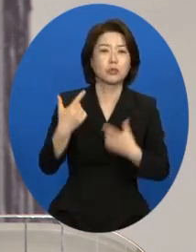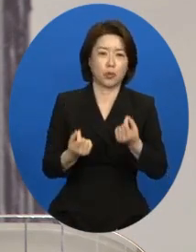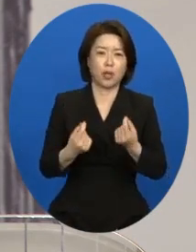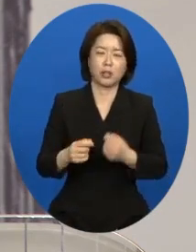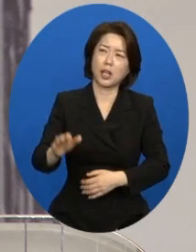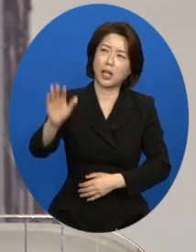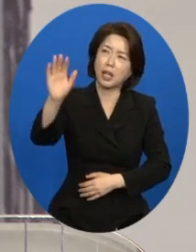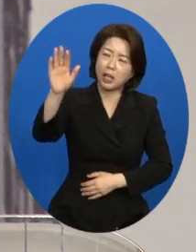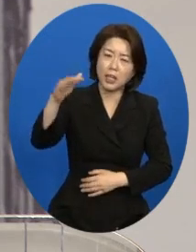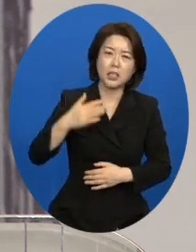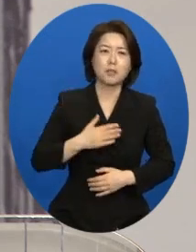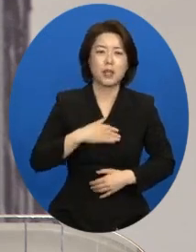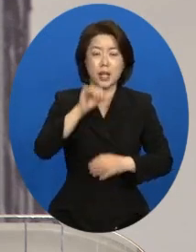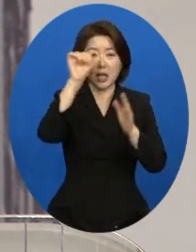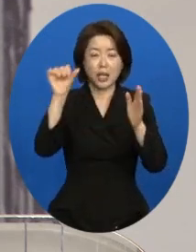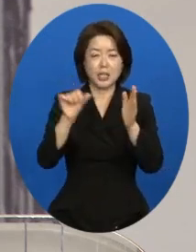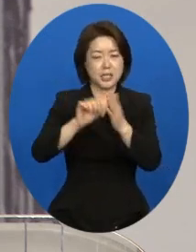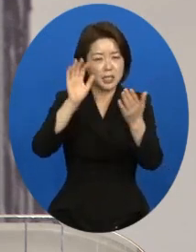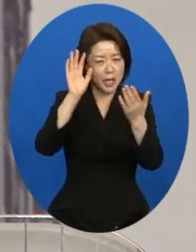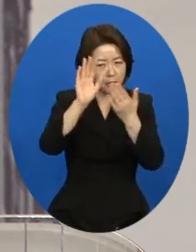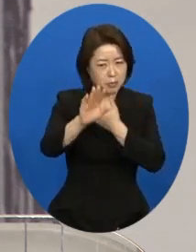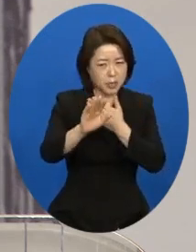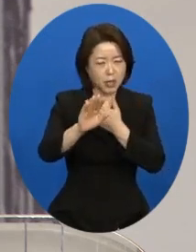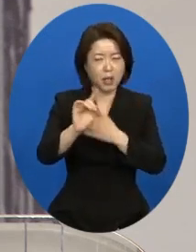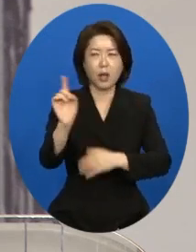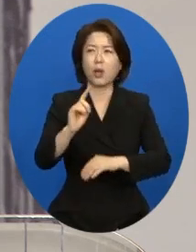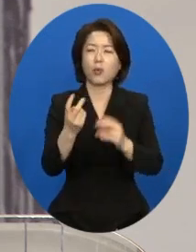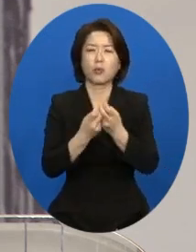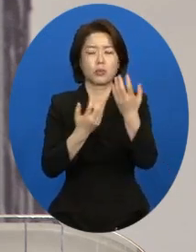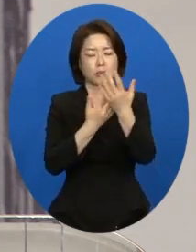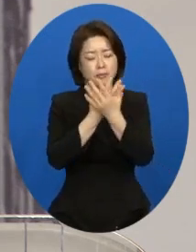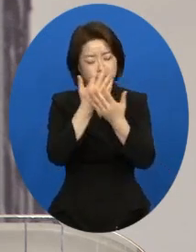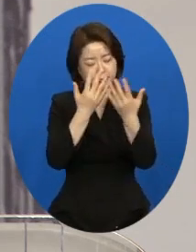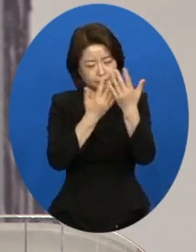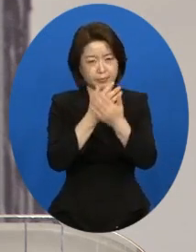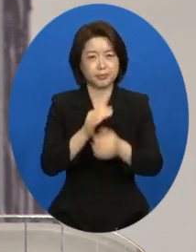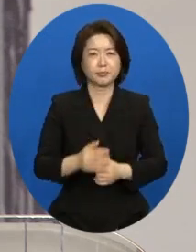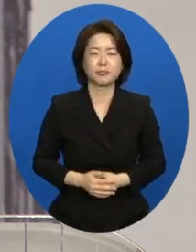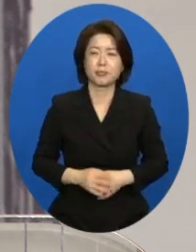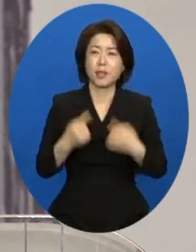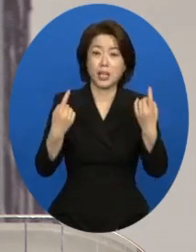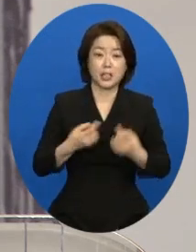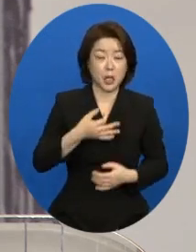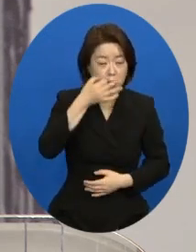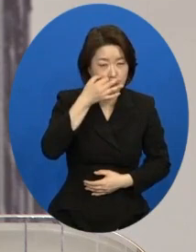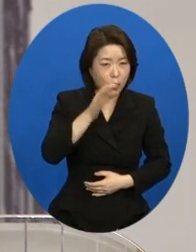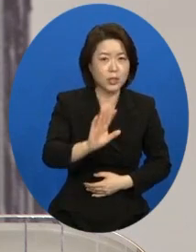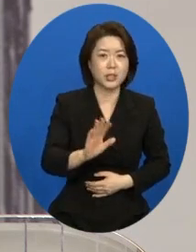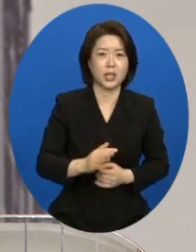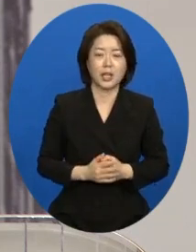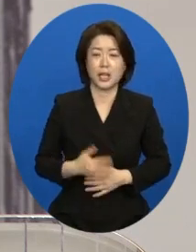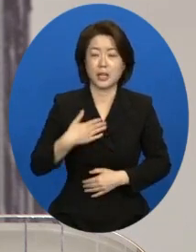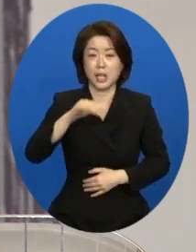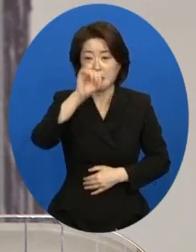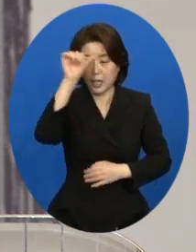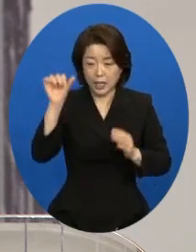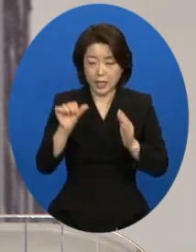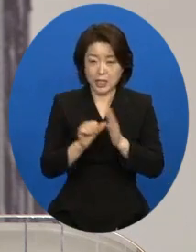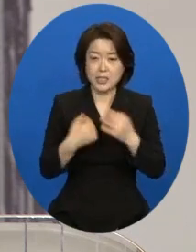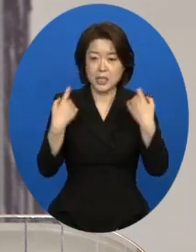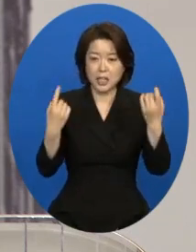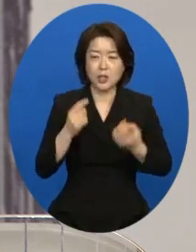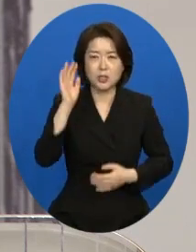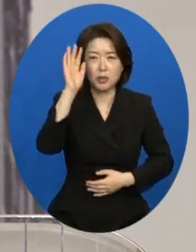하나님, 제 인생의 미래가 어떻게 되는 겁니까? 여행이 안 보입니다. 제 미래가 보이지